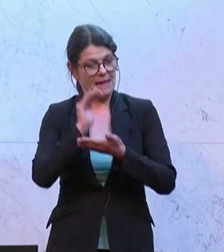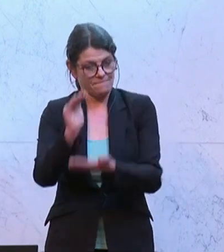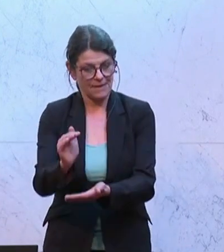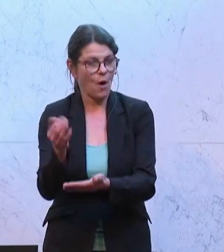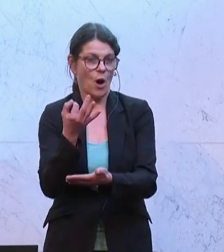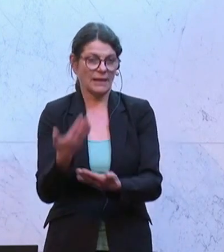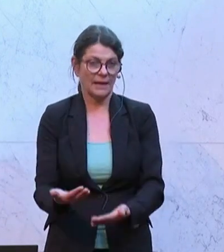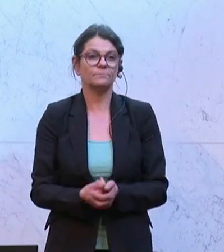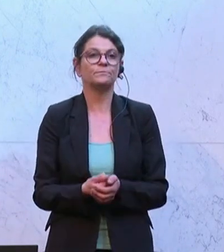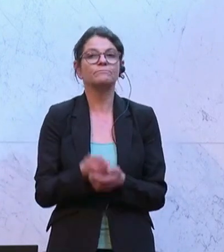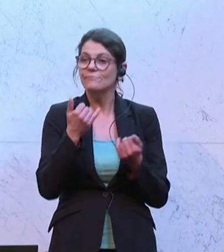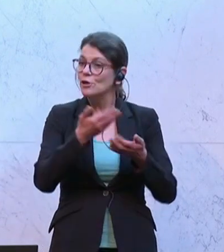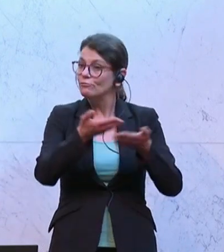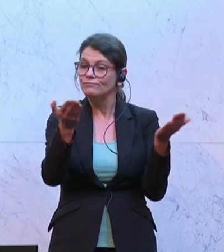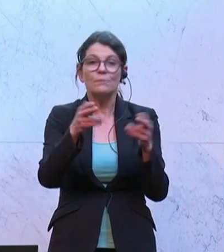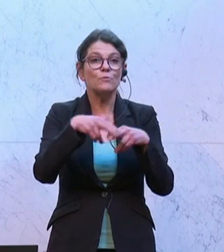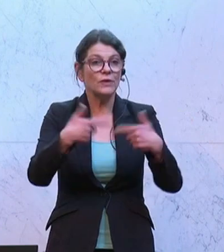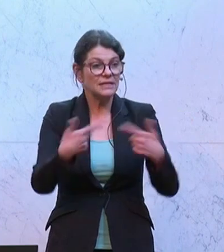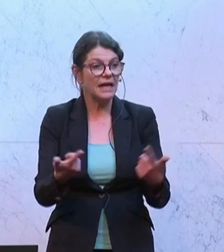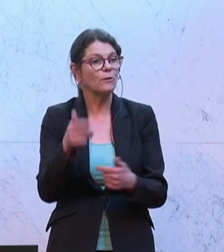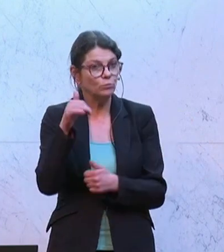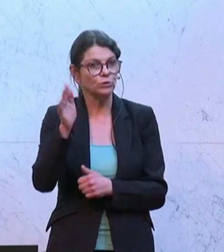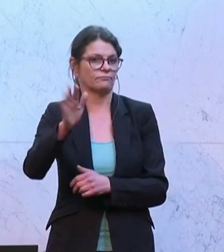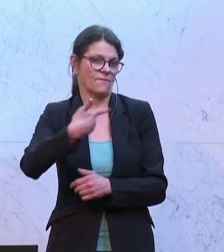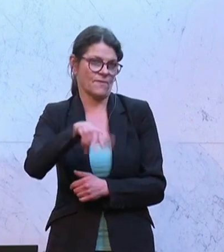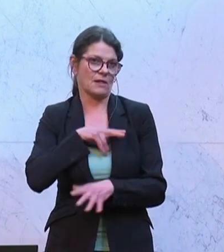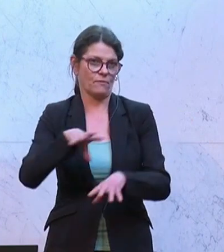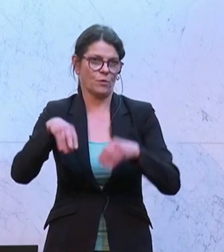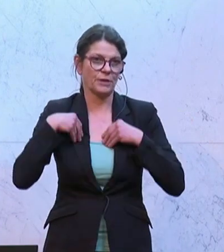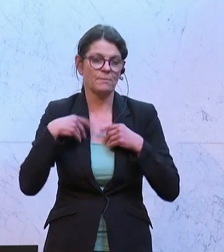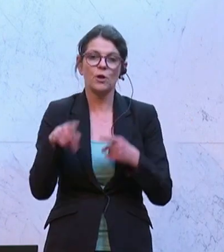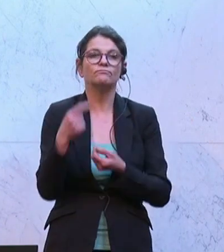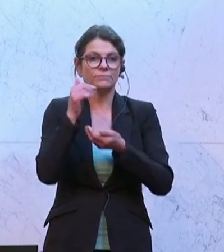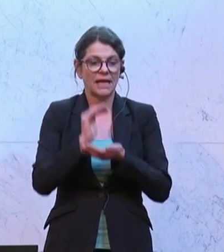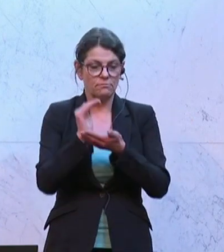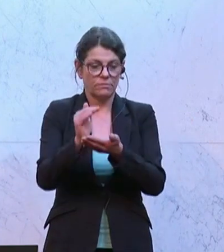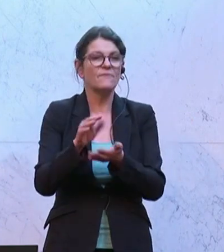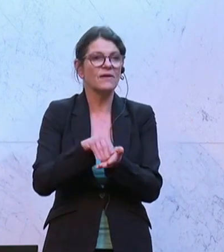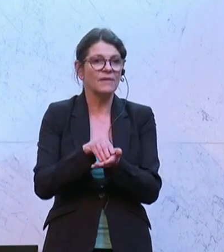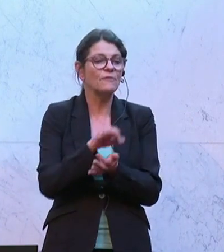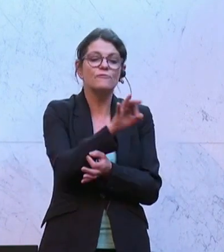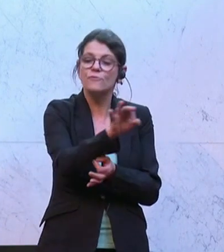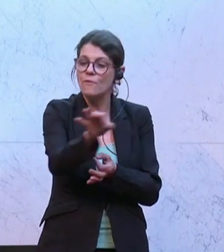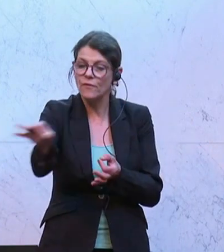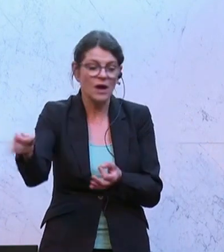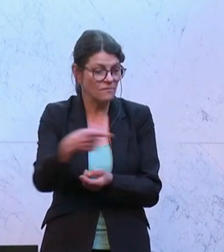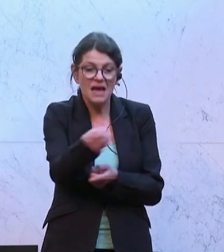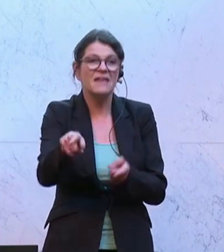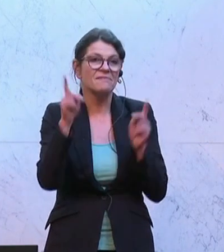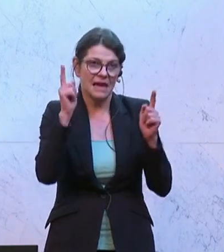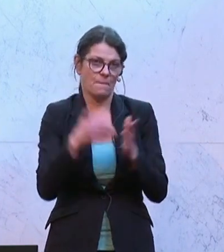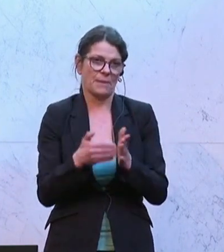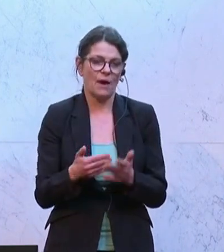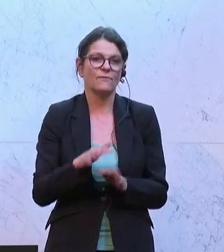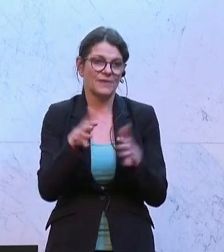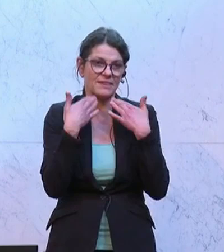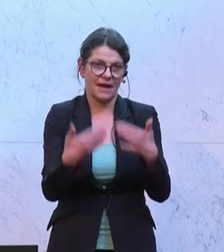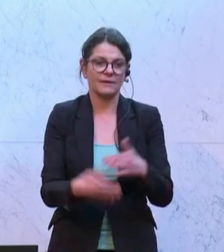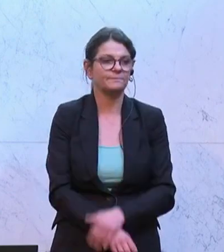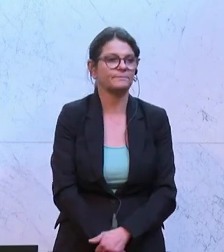bereit. Jetzt liegt es an den Bundesländern, ihre Verantwortung wahrzunehmen und das Geld auch dort einzusetzen, wo es am dringendsten gebraucht wird. Vielen Dank.